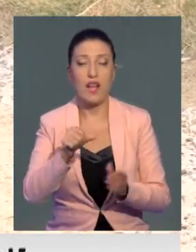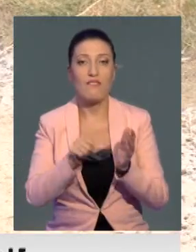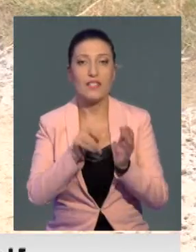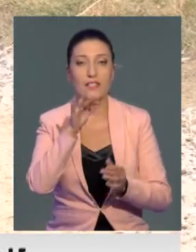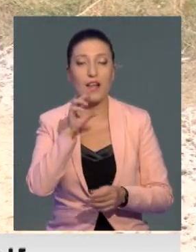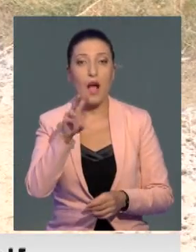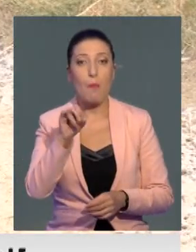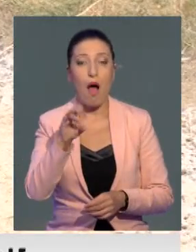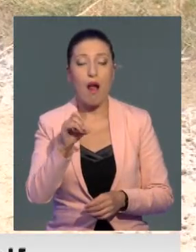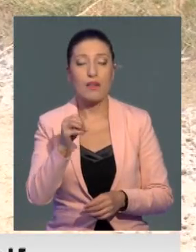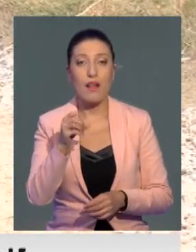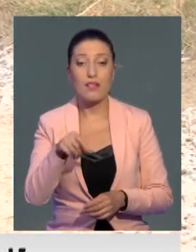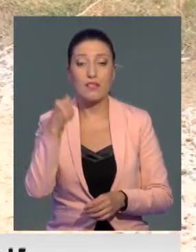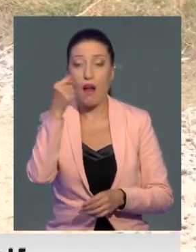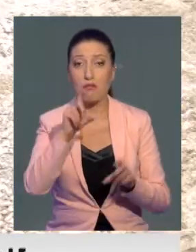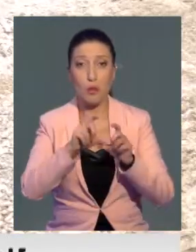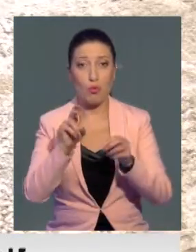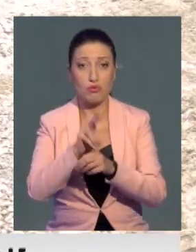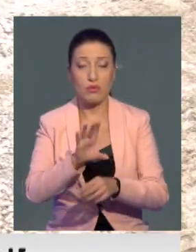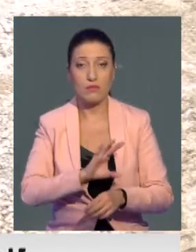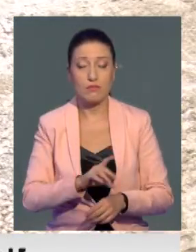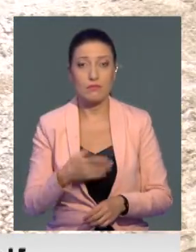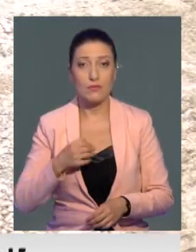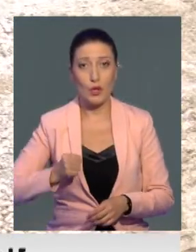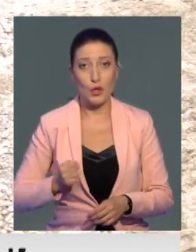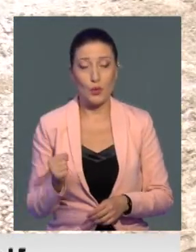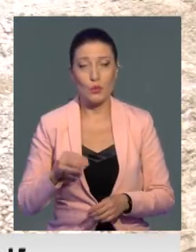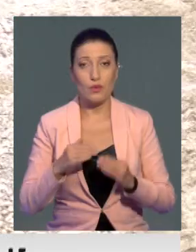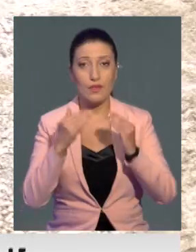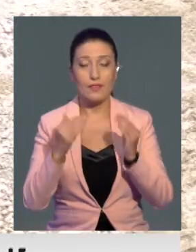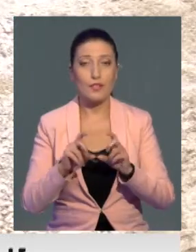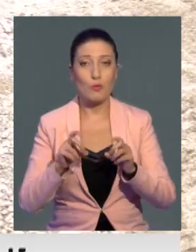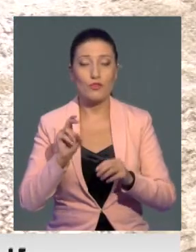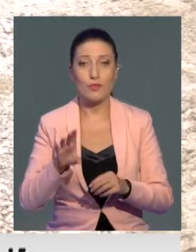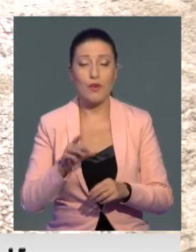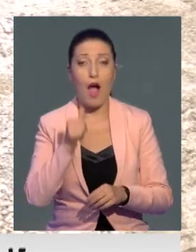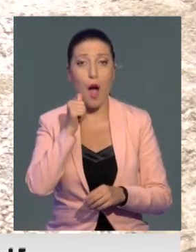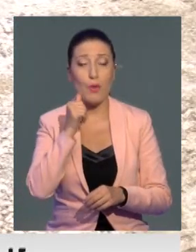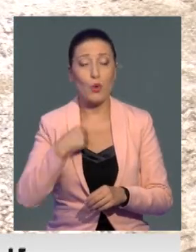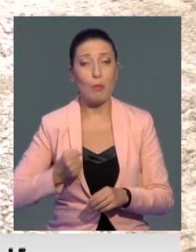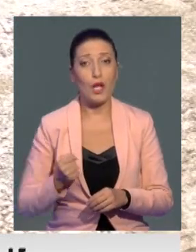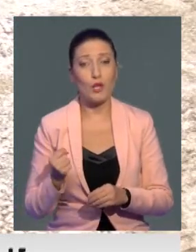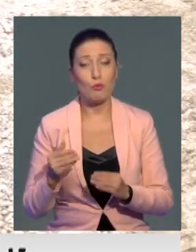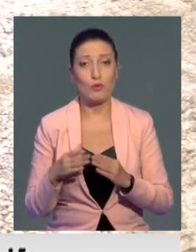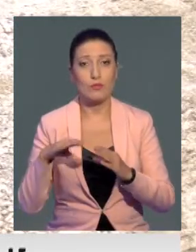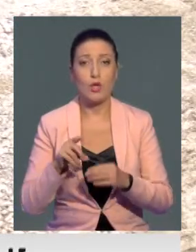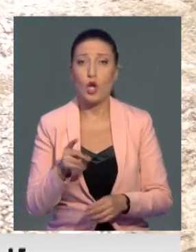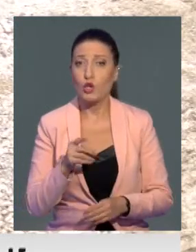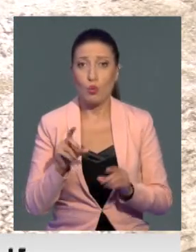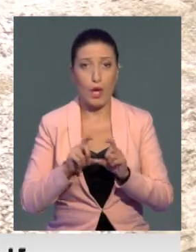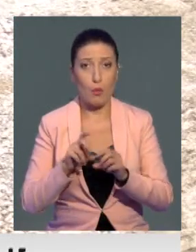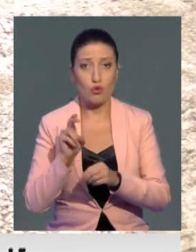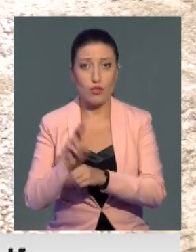տարի ընդհանրապես չգնաց դպրոց։ Ընկերուհուս տնից, որ դպրոց չեմ գնում, սաղորը իրանց տանն է։ Բա ինչի դպրոց չես